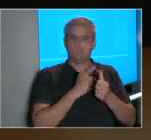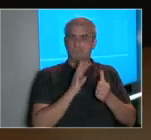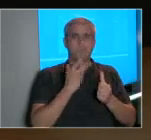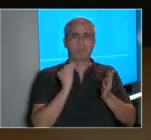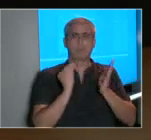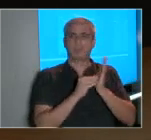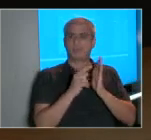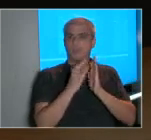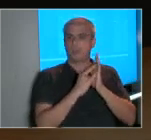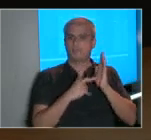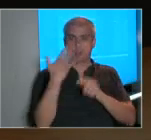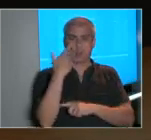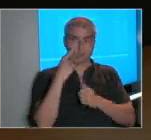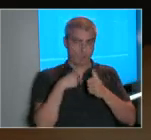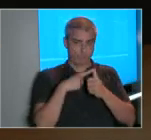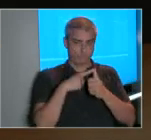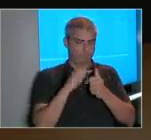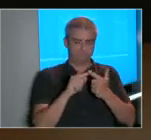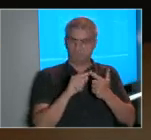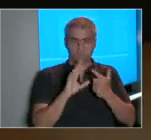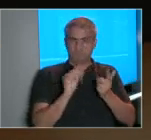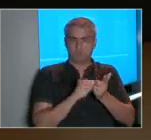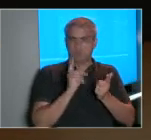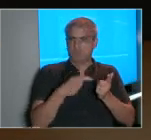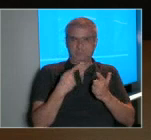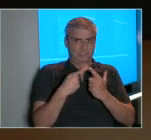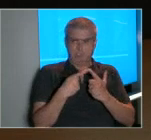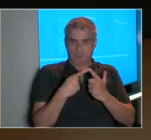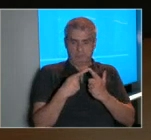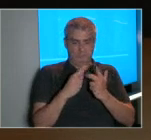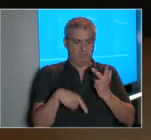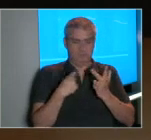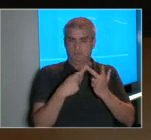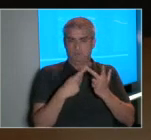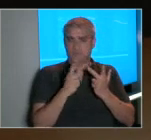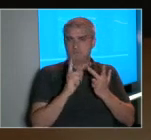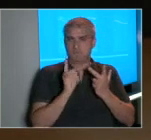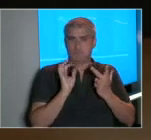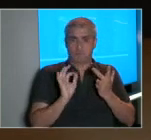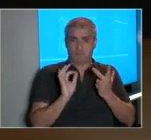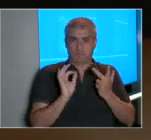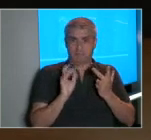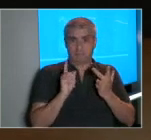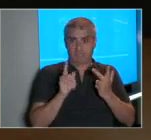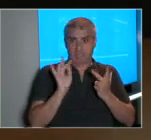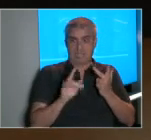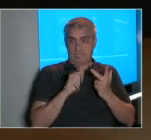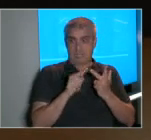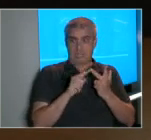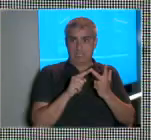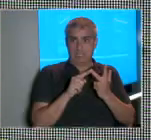נקבע בחוק הלאום? למה בכלל צריך את חוק הלאום? מי באמת צריך להתנגד